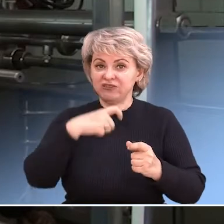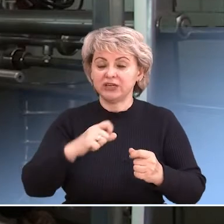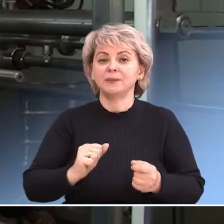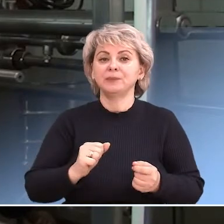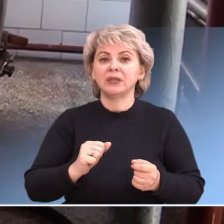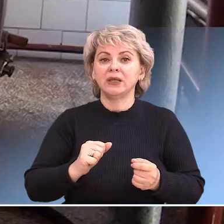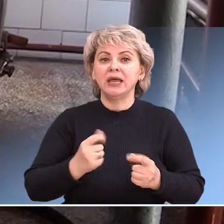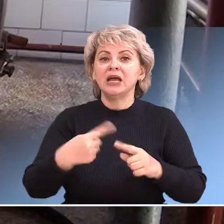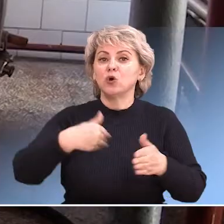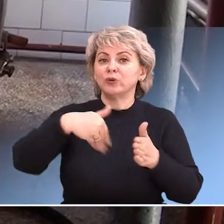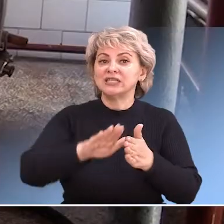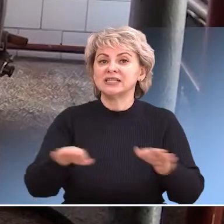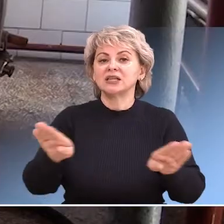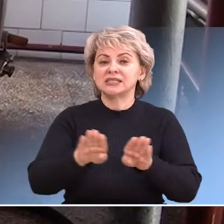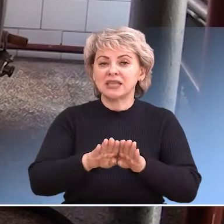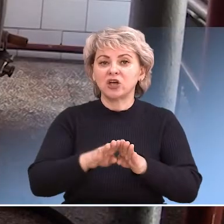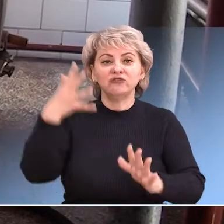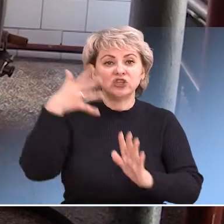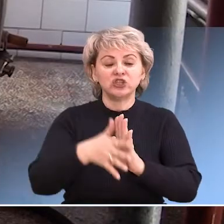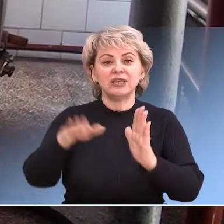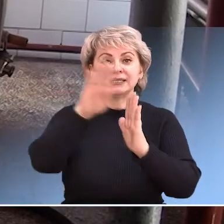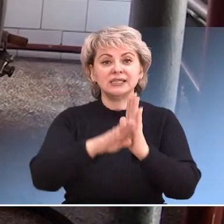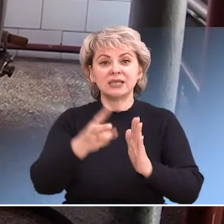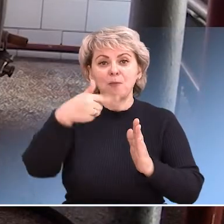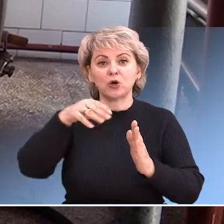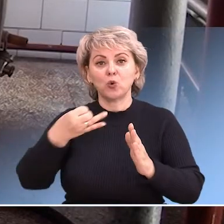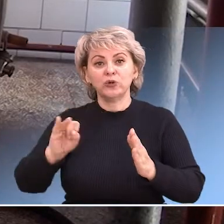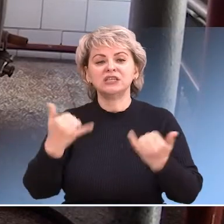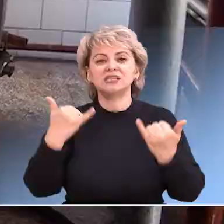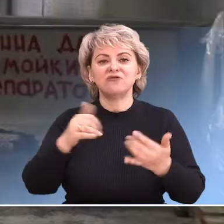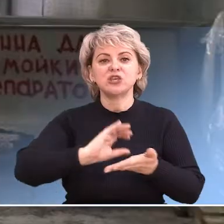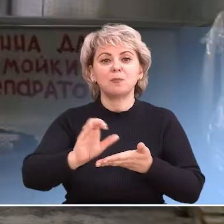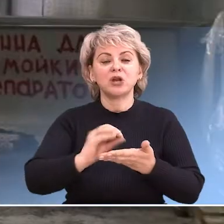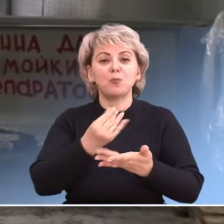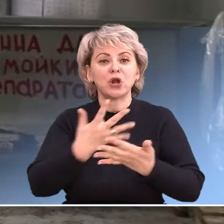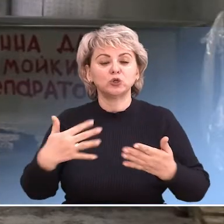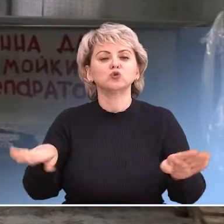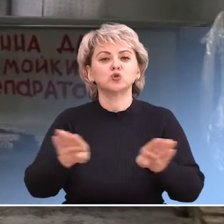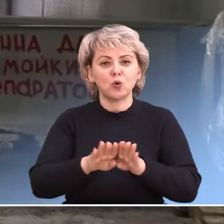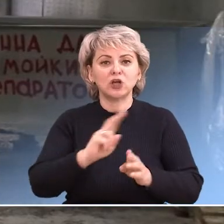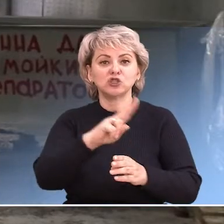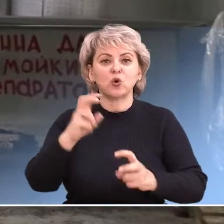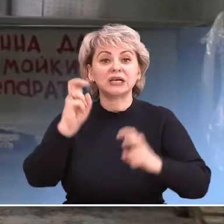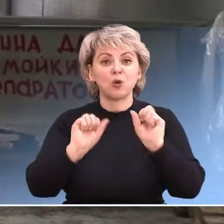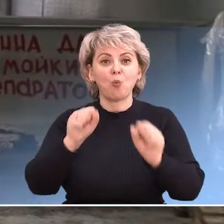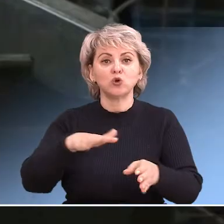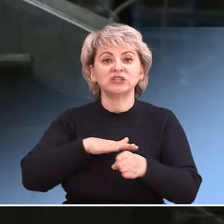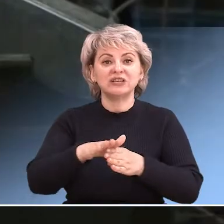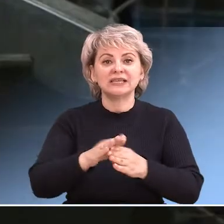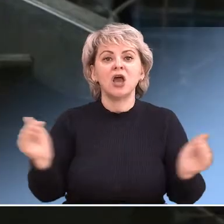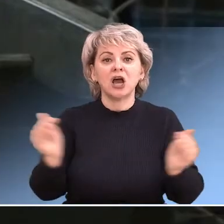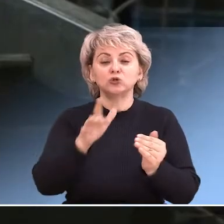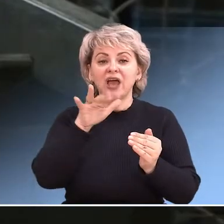и кефира. К модернизации подталкивает и внедрение системы «Меркурий». Сегодня производят продукции столько, сколько завод